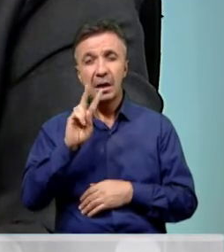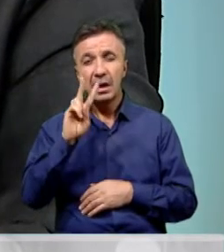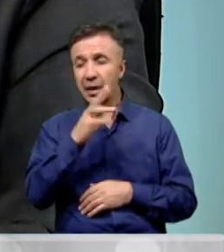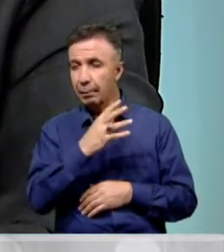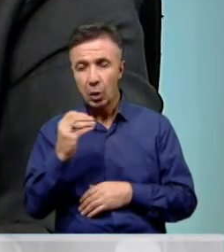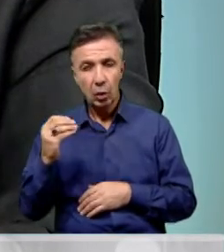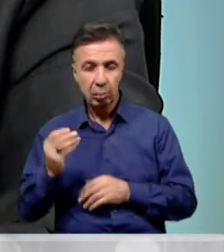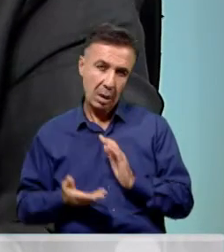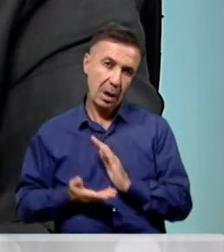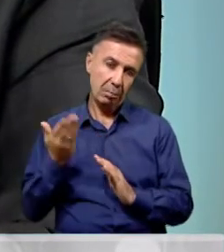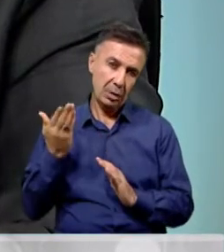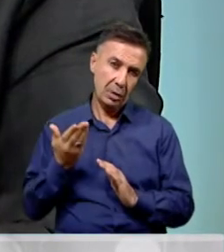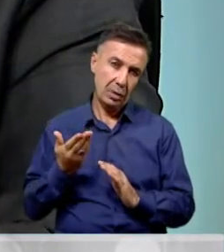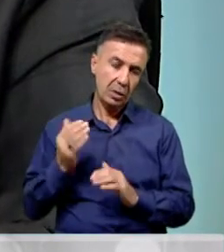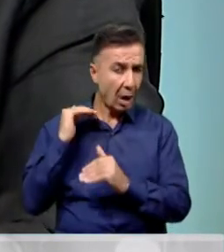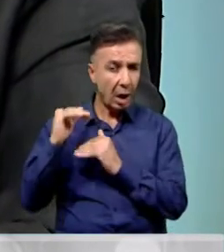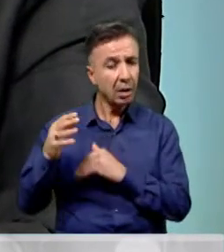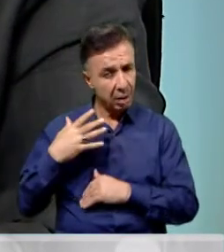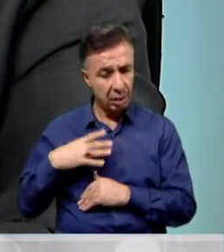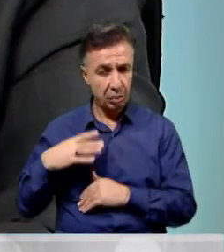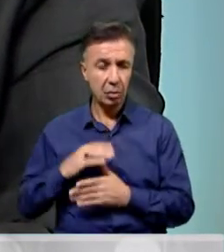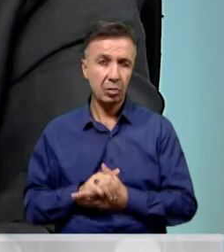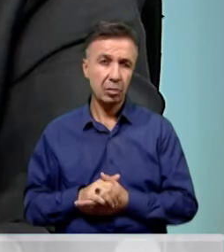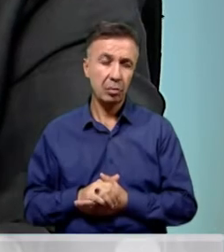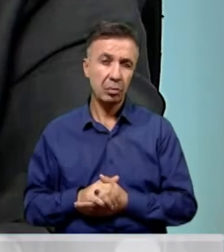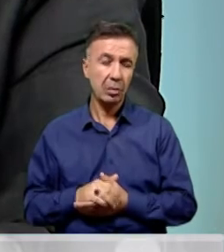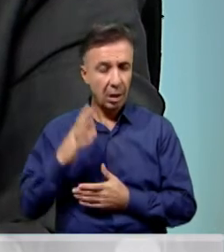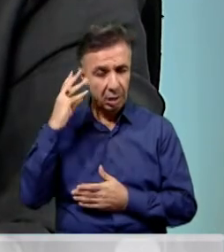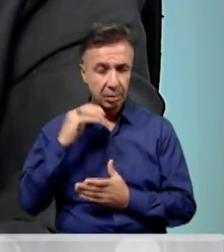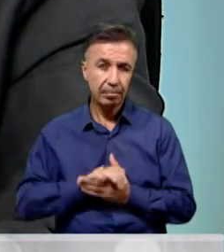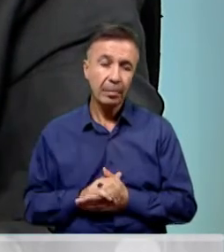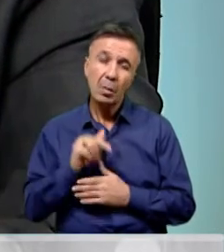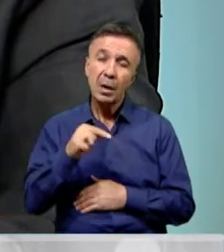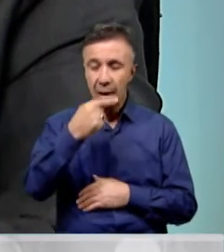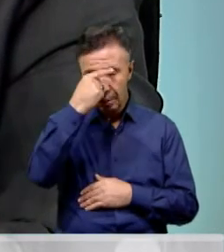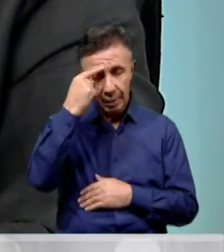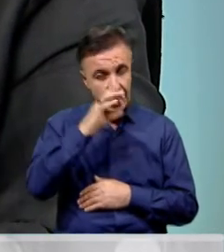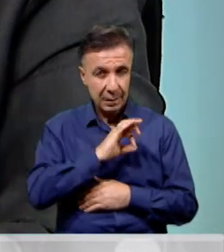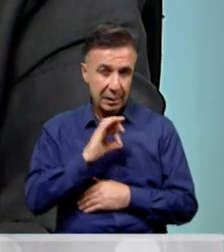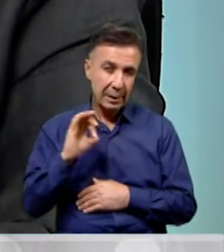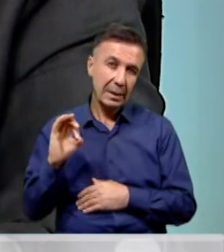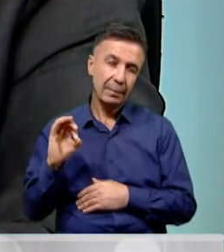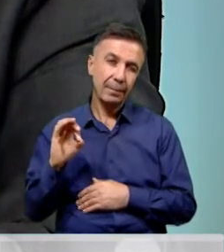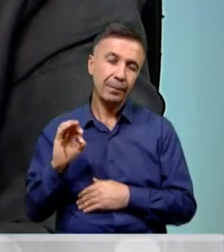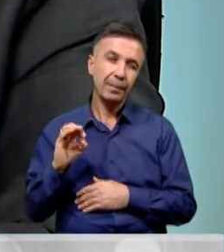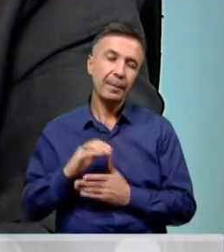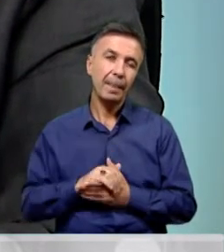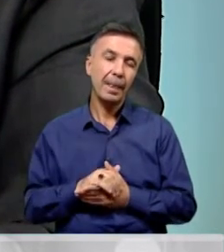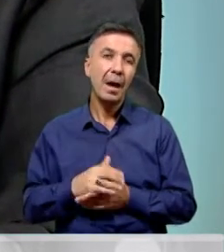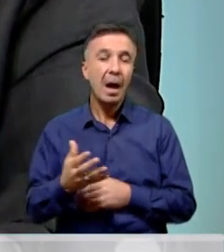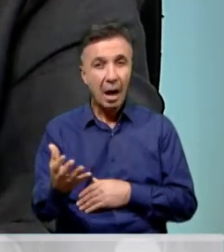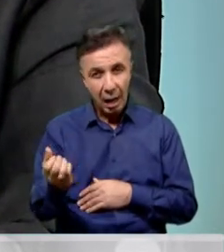teveccüh gösterdiğini biz anlıyoruz Eee Dolayısıyla buradaki belirsizlik tekrar ediyorum belirsizlik